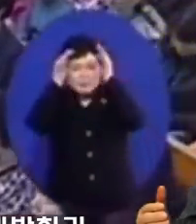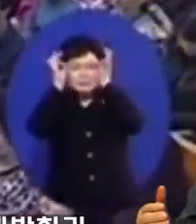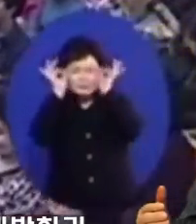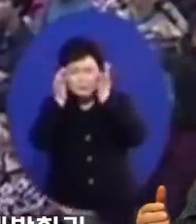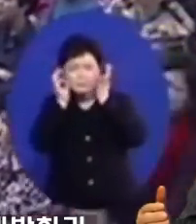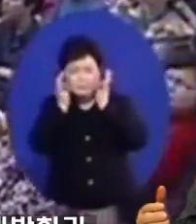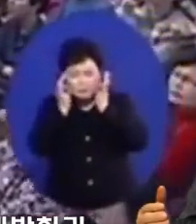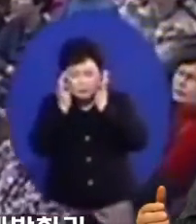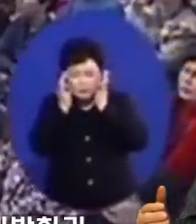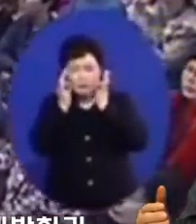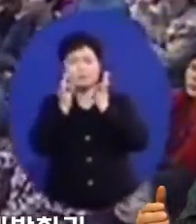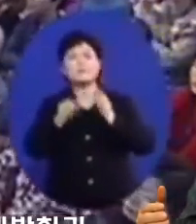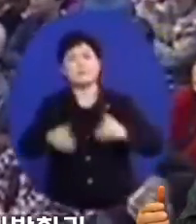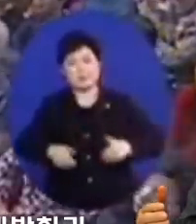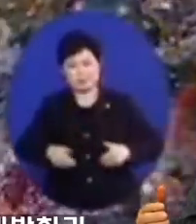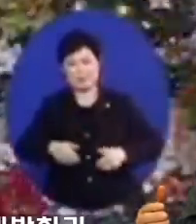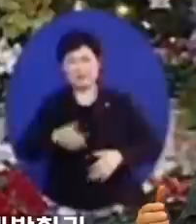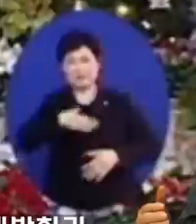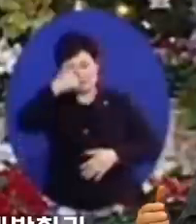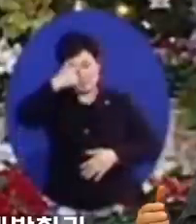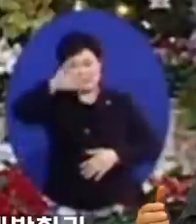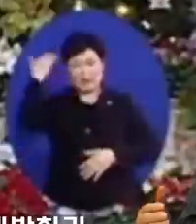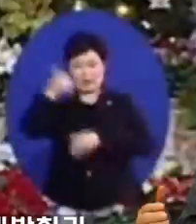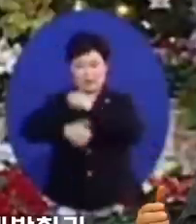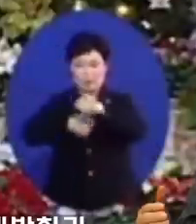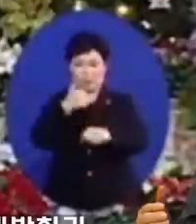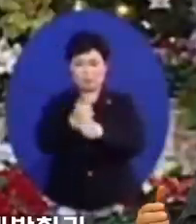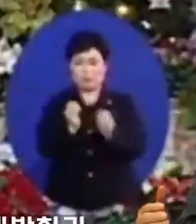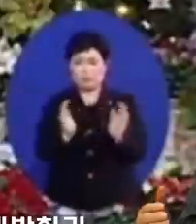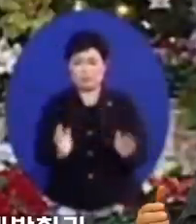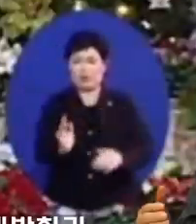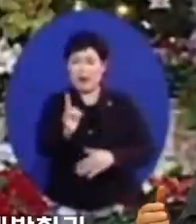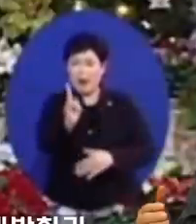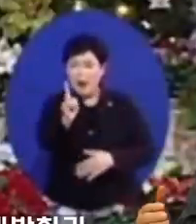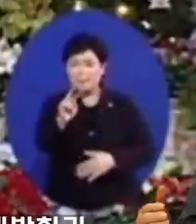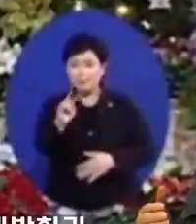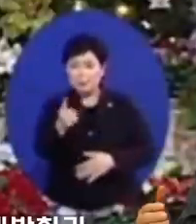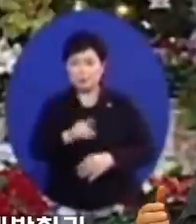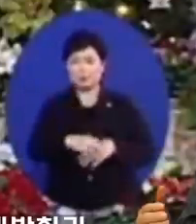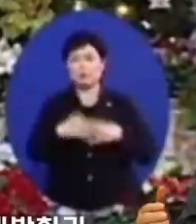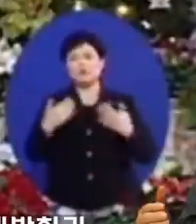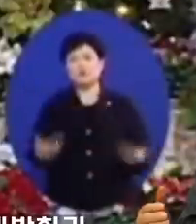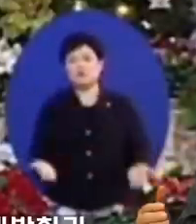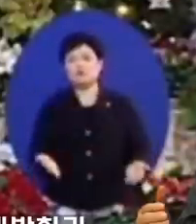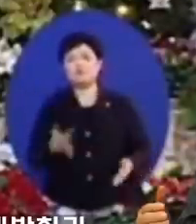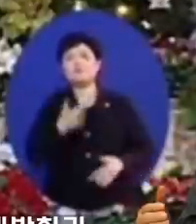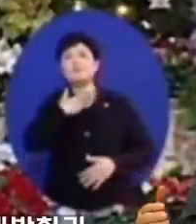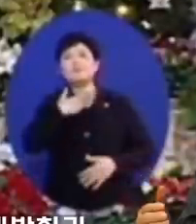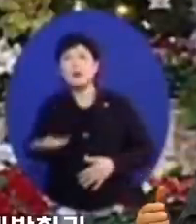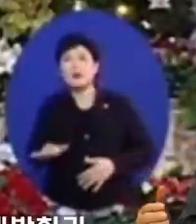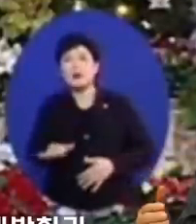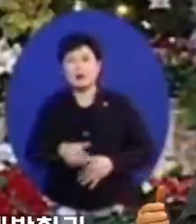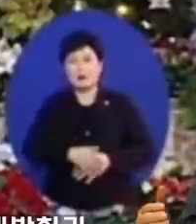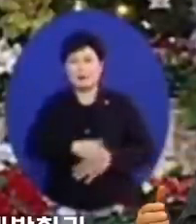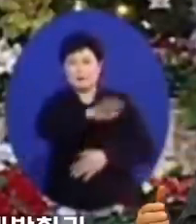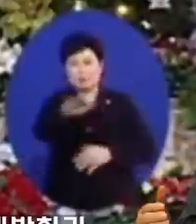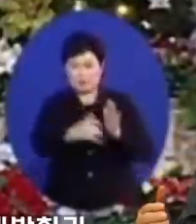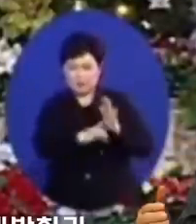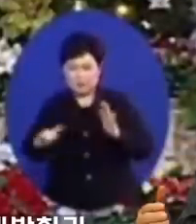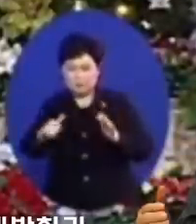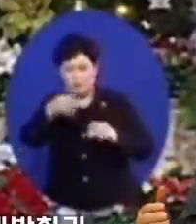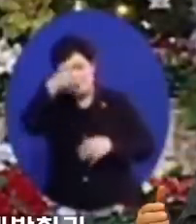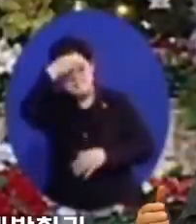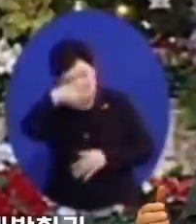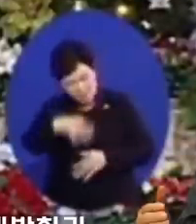것입니다. 저는 과거에 50년 동안 한 번도 휴가를 간 적이 없습니다. 우리 가족들에게 미안한